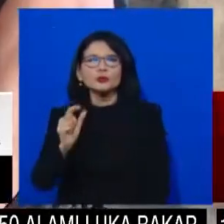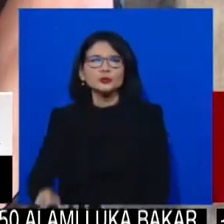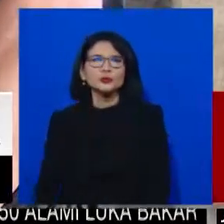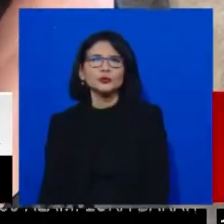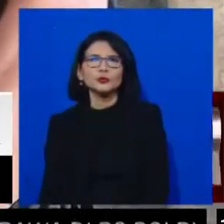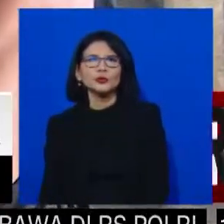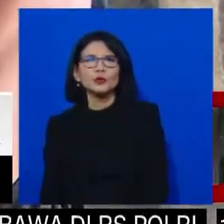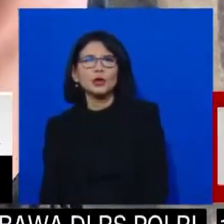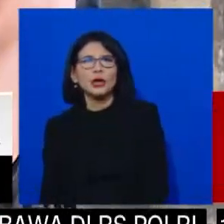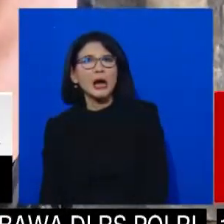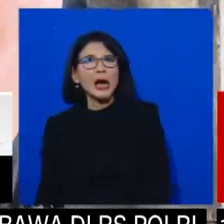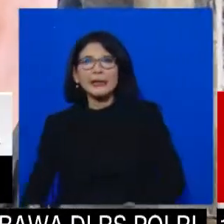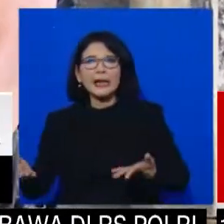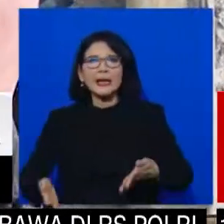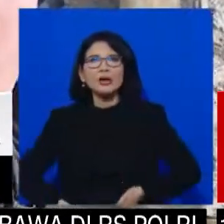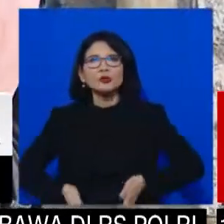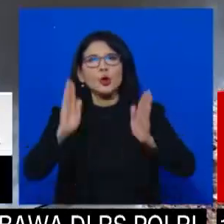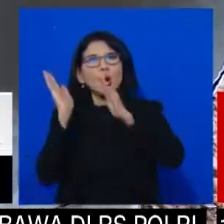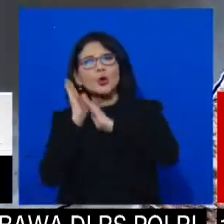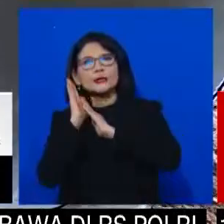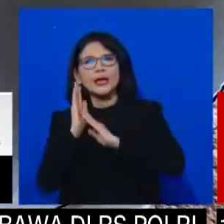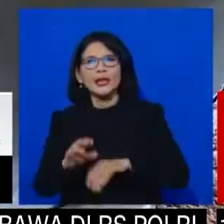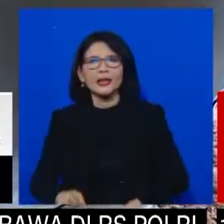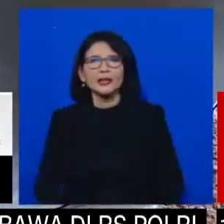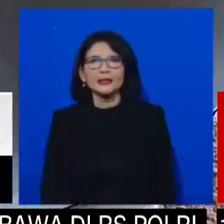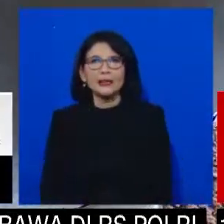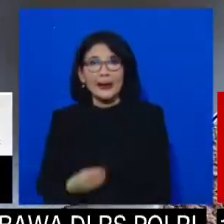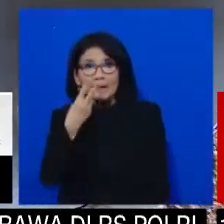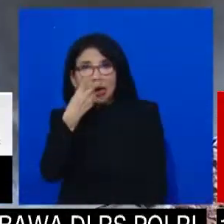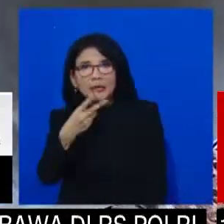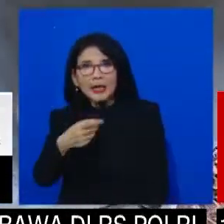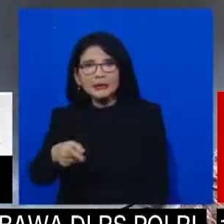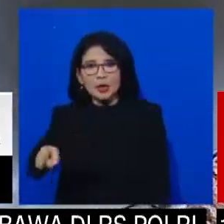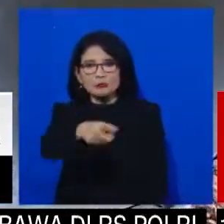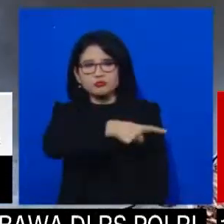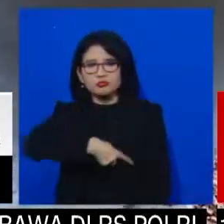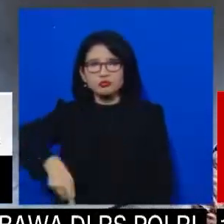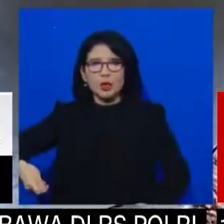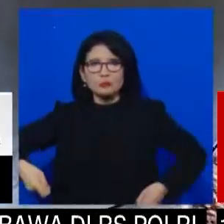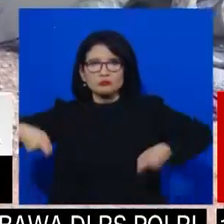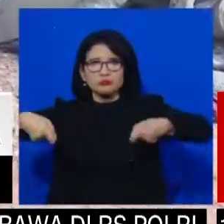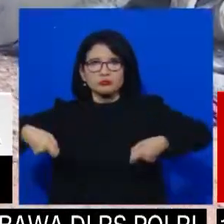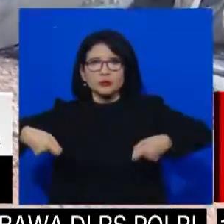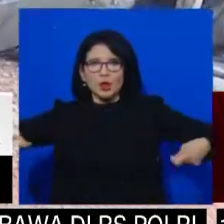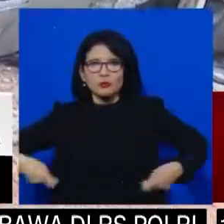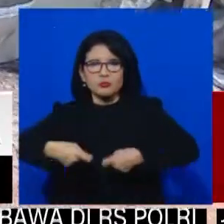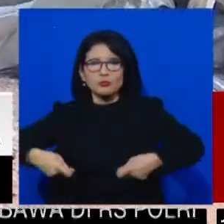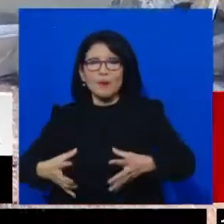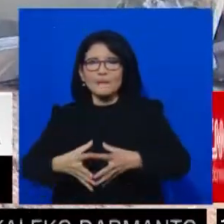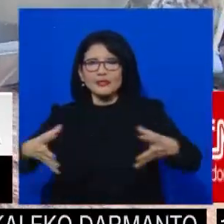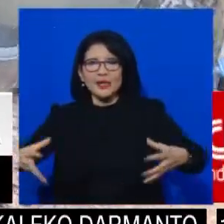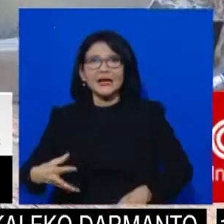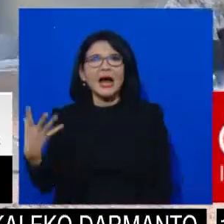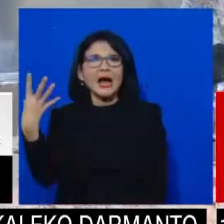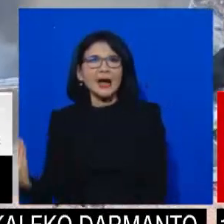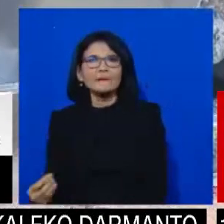hingga hotel berbintang. Lihat, besar banget ya pemirsa. Dan uniknya Kampung Cibadak,